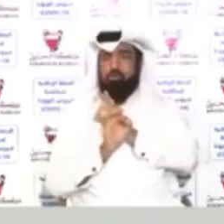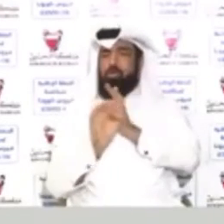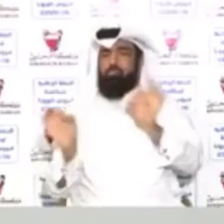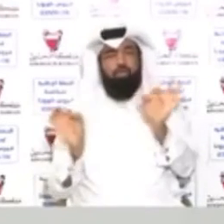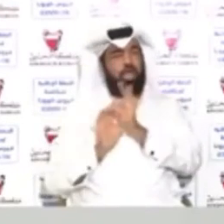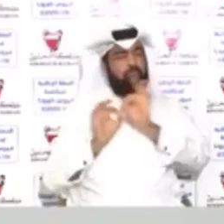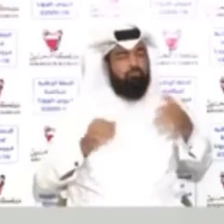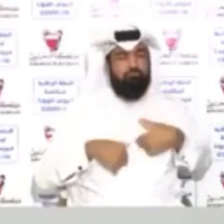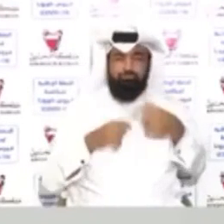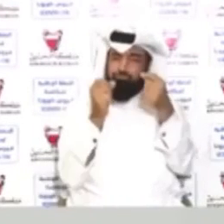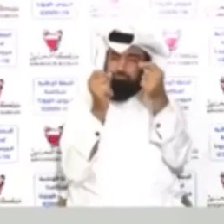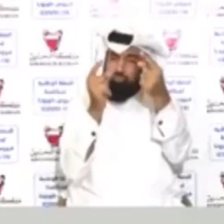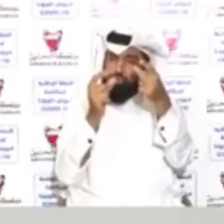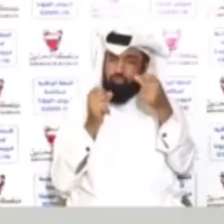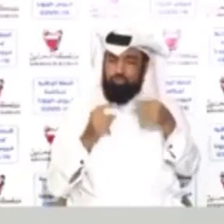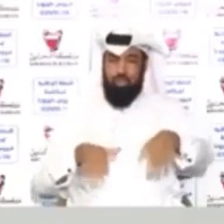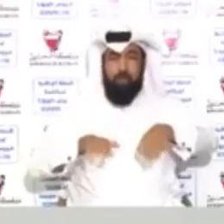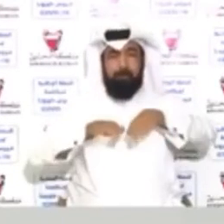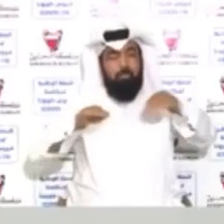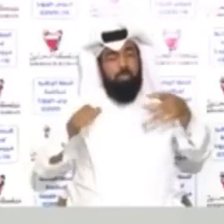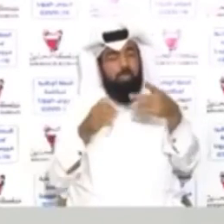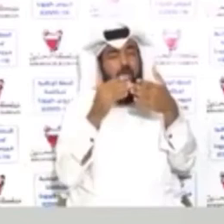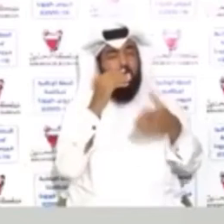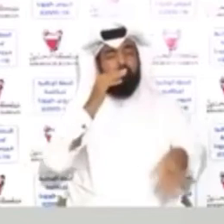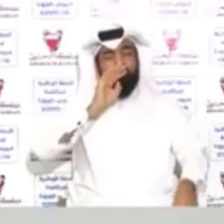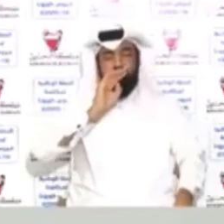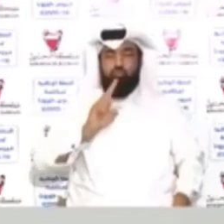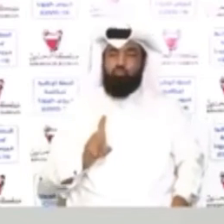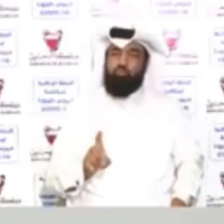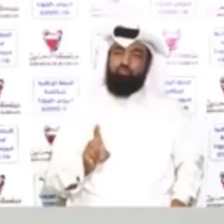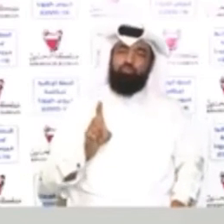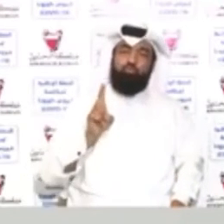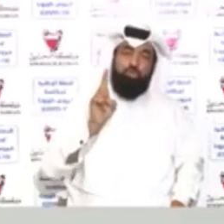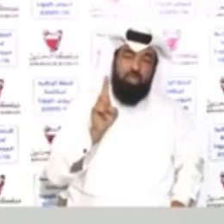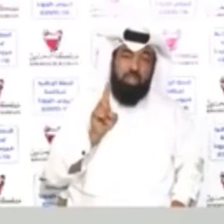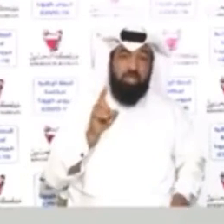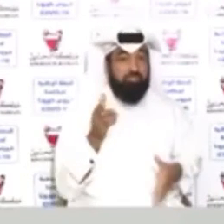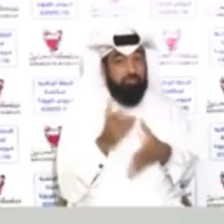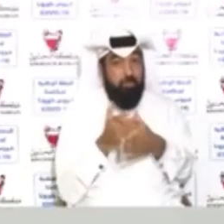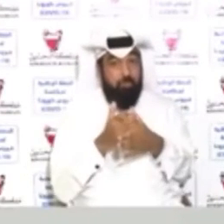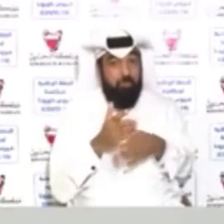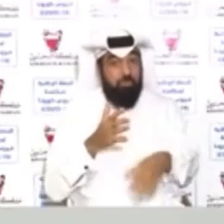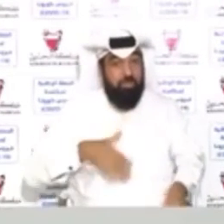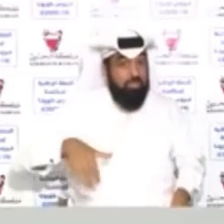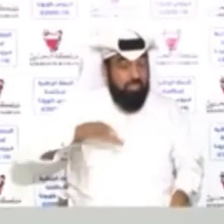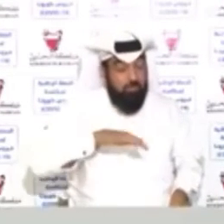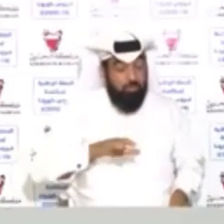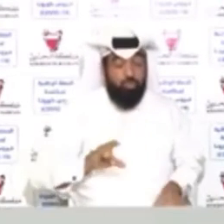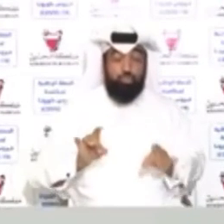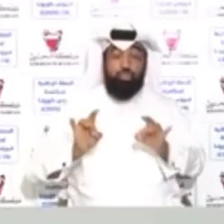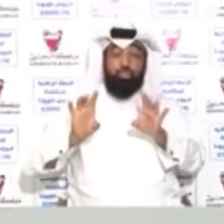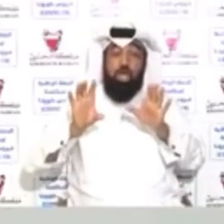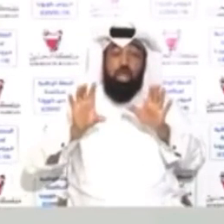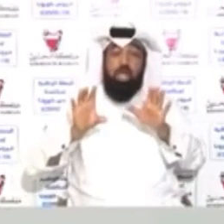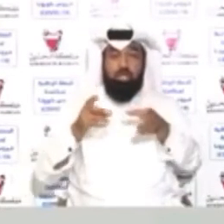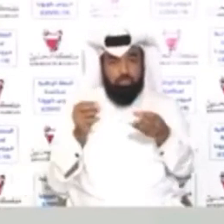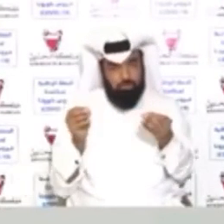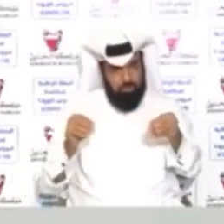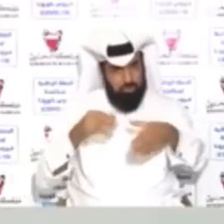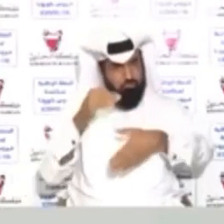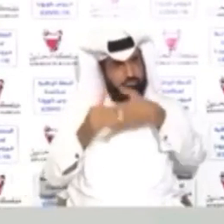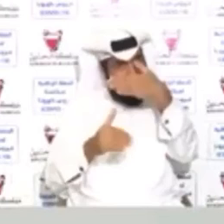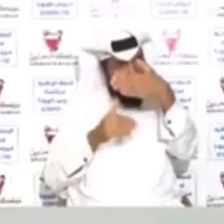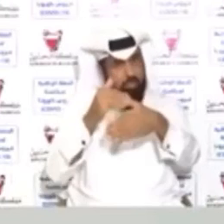عامة مواكبة وأكثر من ما هو متوقع، وإن شاء الله يا رب غير علينا في ذي الموضوع.